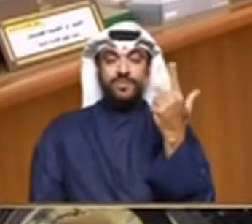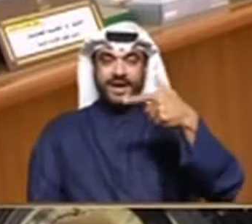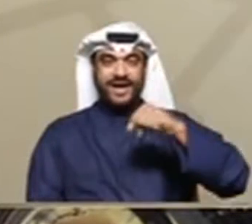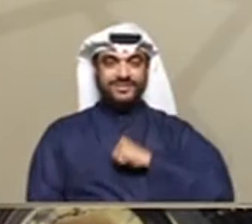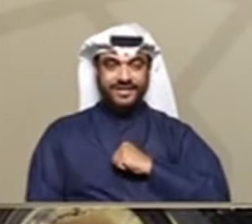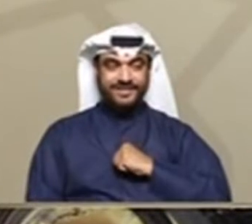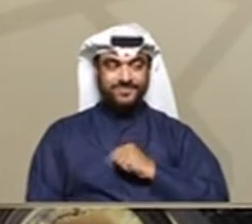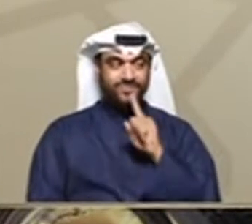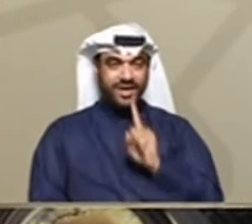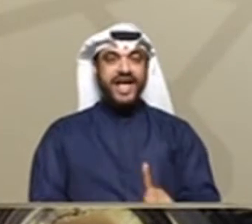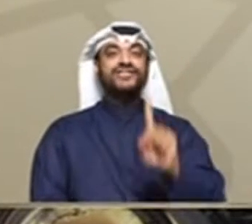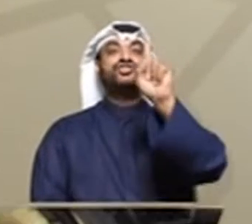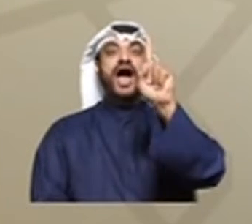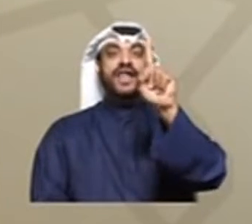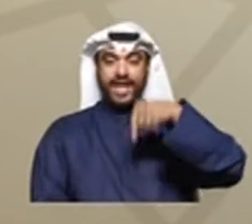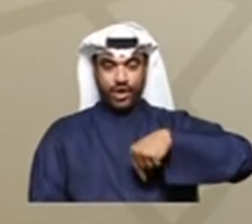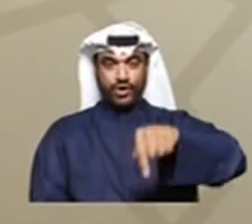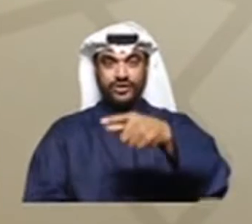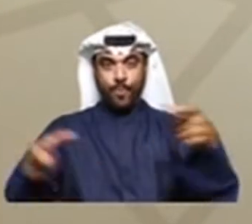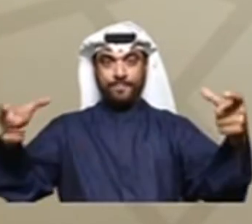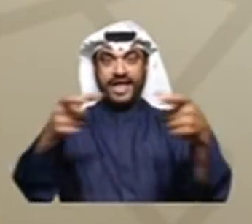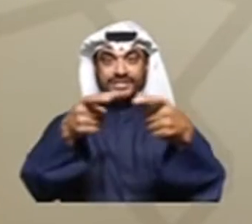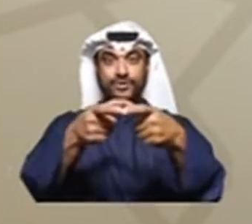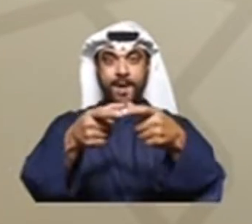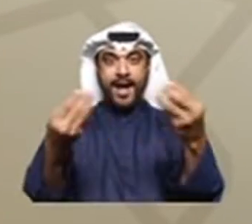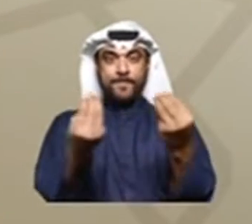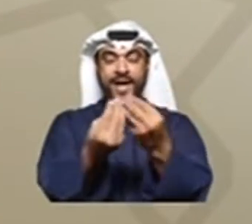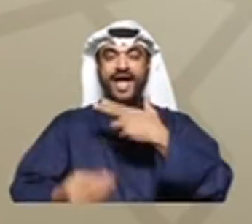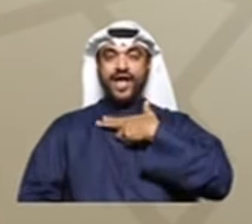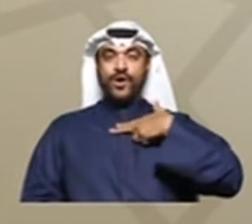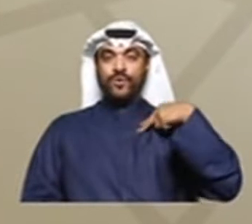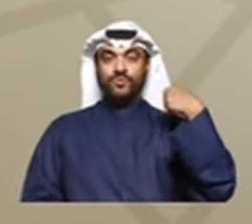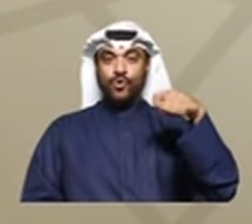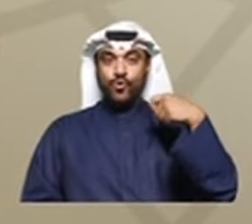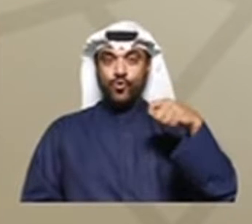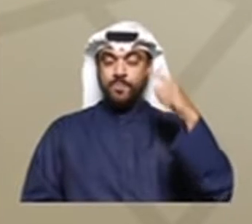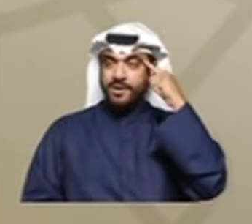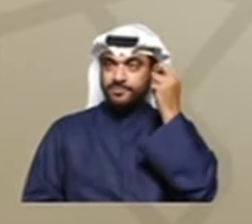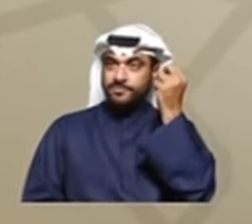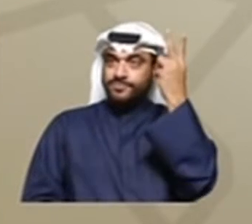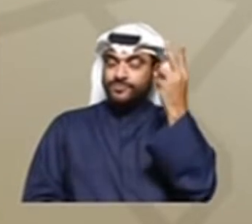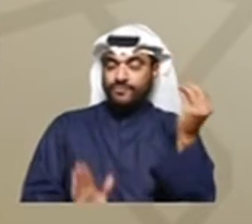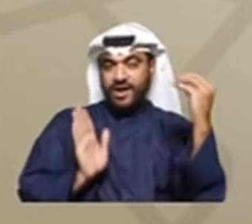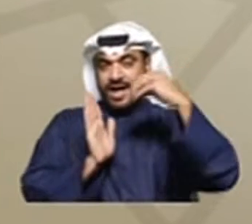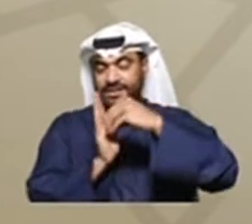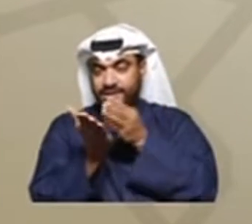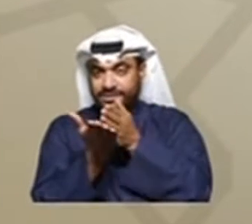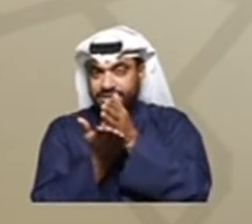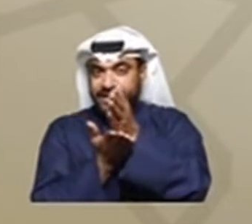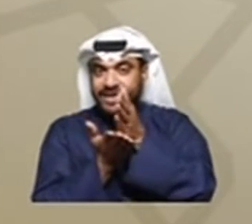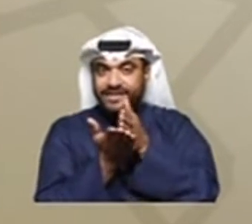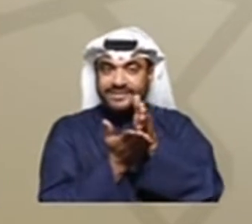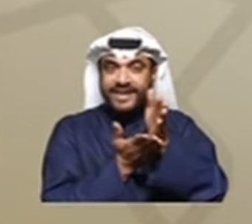إن شاء الله يعني بعد نتيجة هذا الاجتماع مع الحكومة طرحت آليات، عدة آليات